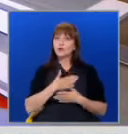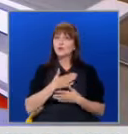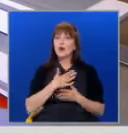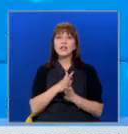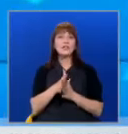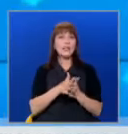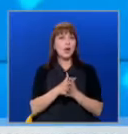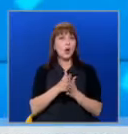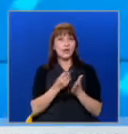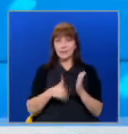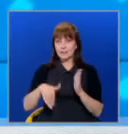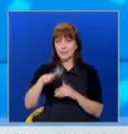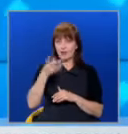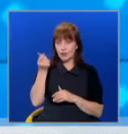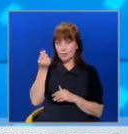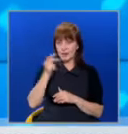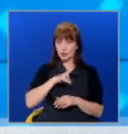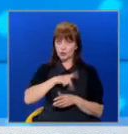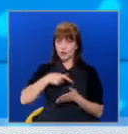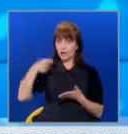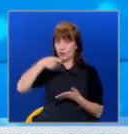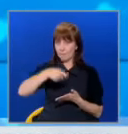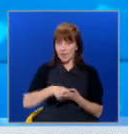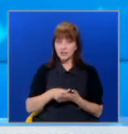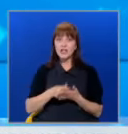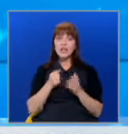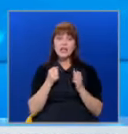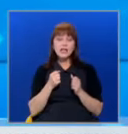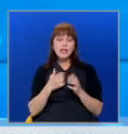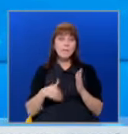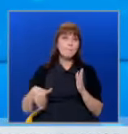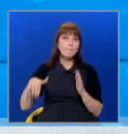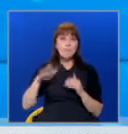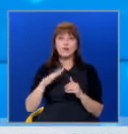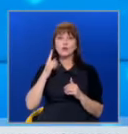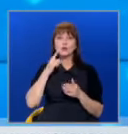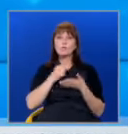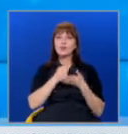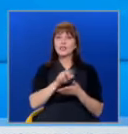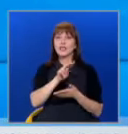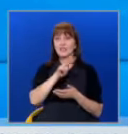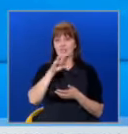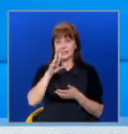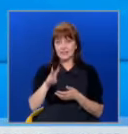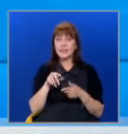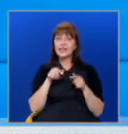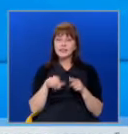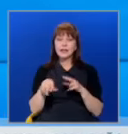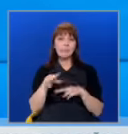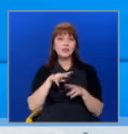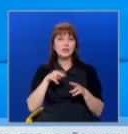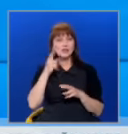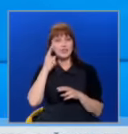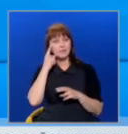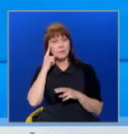от повече пари за социални плащания или очакват нещо повече от бюджет 2023? По този въпрос Alpha Research потърси мнението на